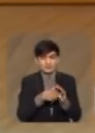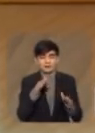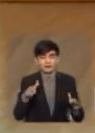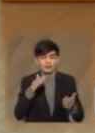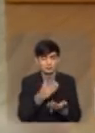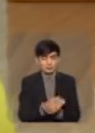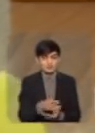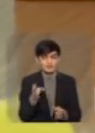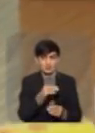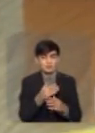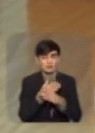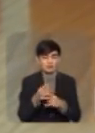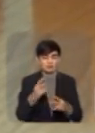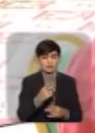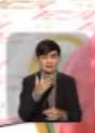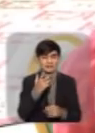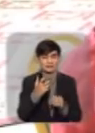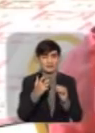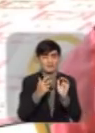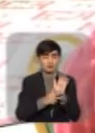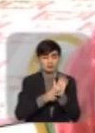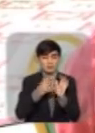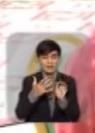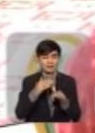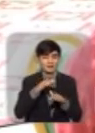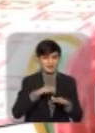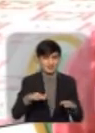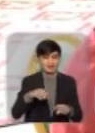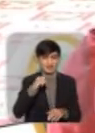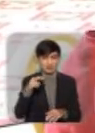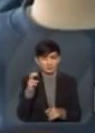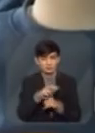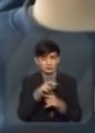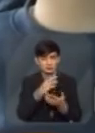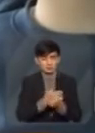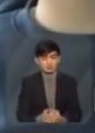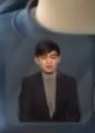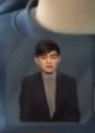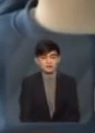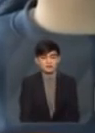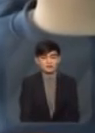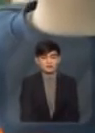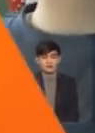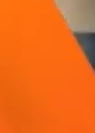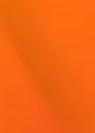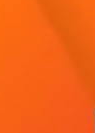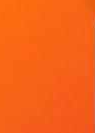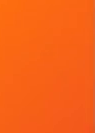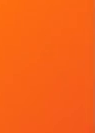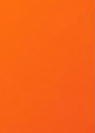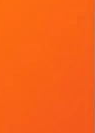Олар 335 балабақшаға барады. Жанболат Санияз, Кирилл Ефремов, Информбюро, Шығыс Қазақстан облысы.